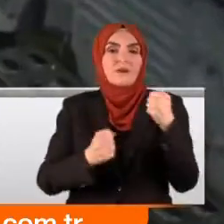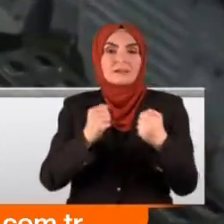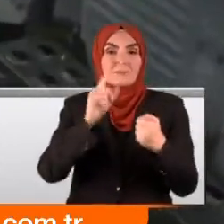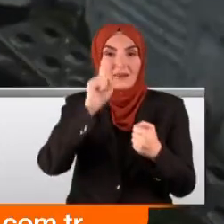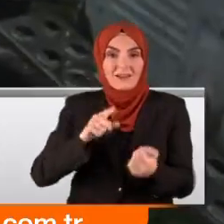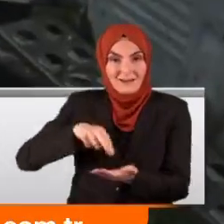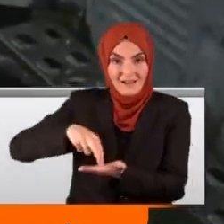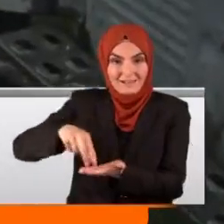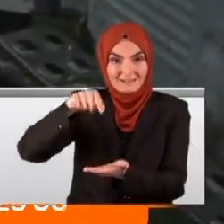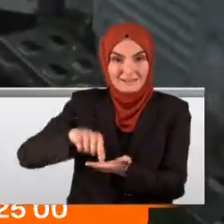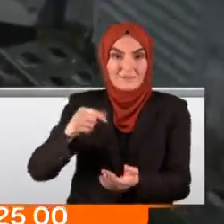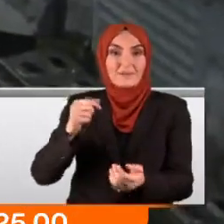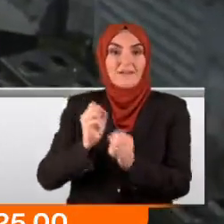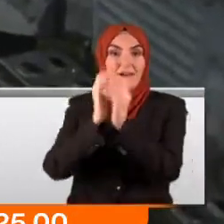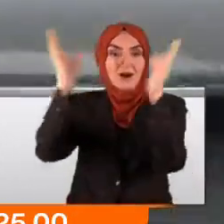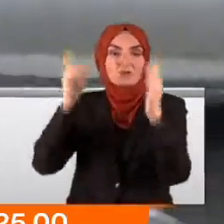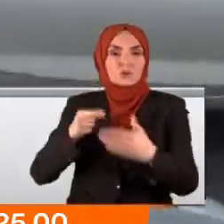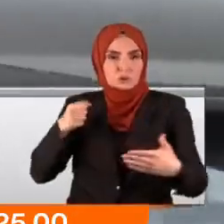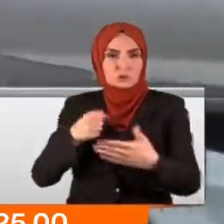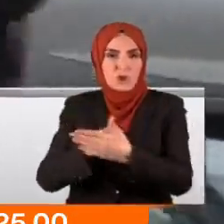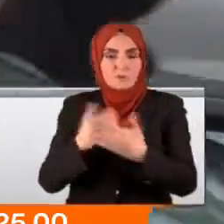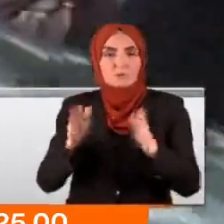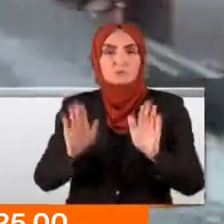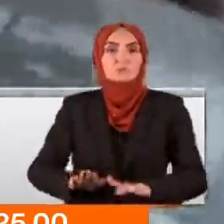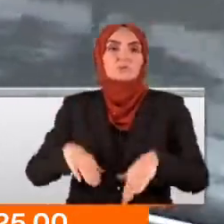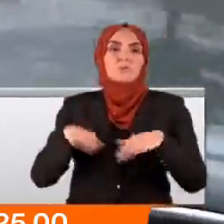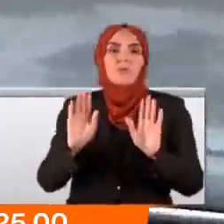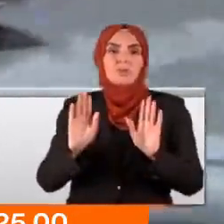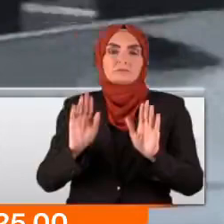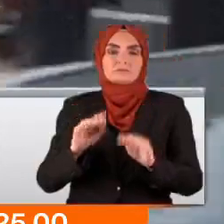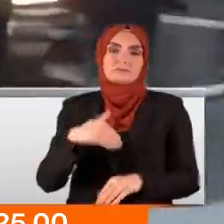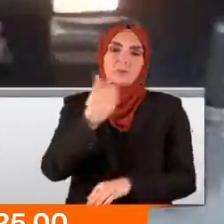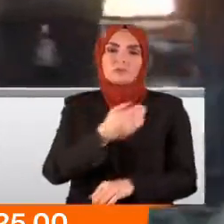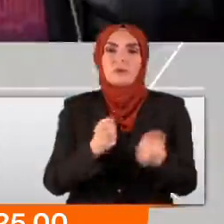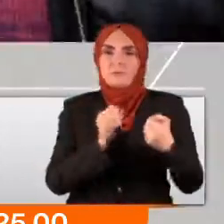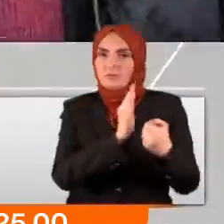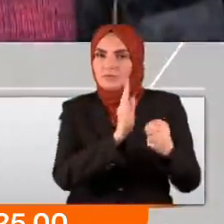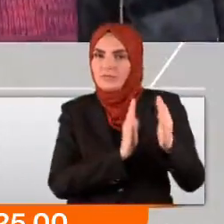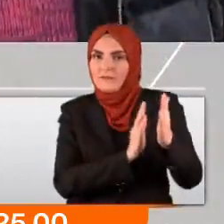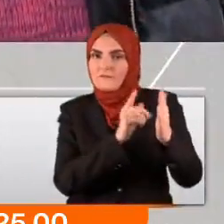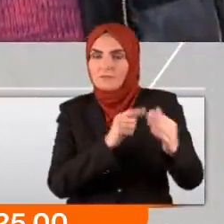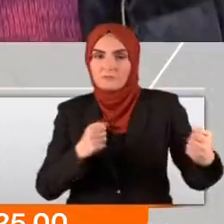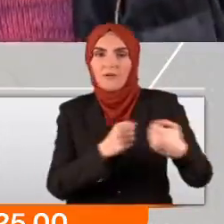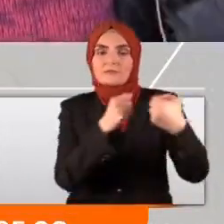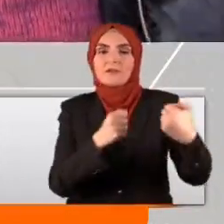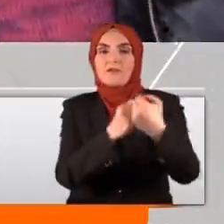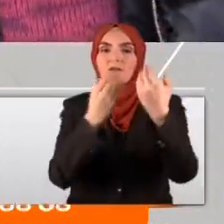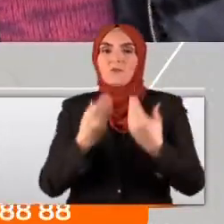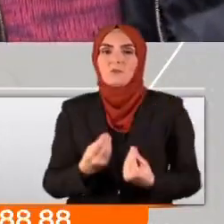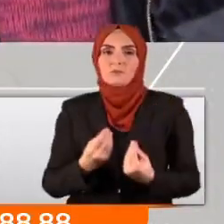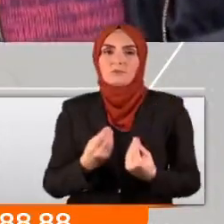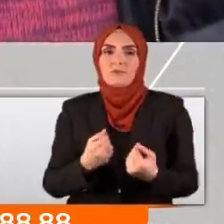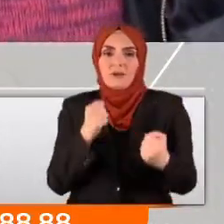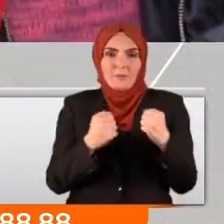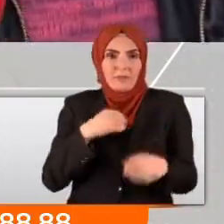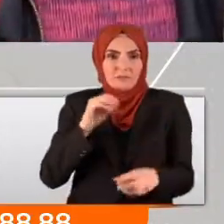ama o ağaç Ejder'i durdurmaya yetmedi. Seyir halindeki 6 araç daha kazaya karıştı. Pat güçle bir başladı olay. Arabanın